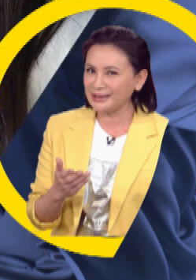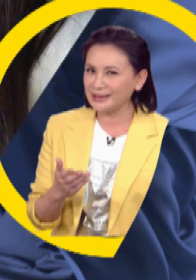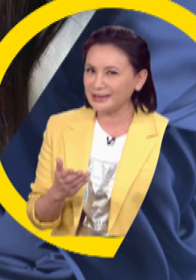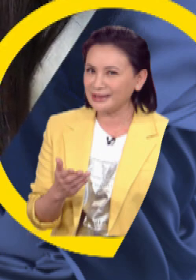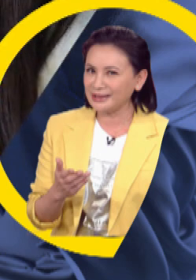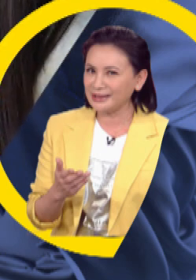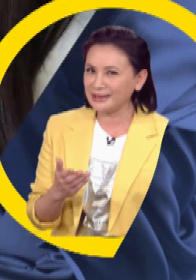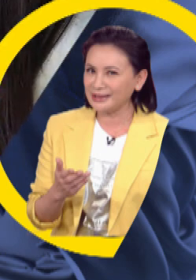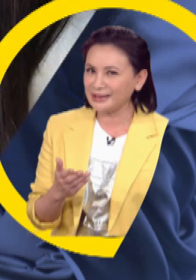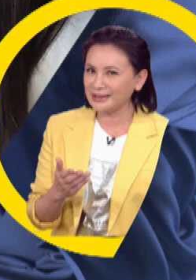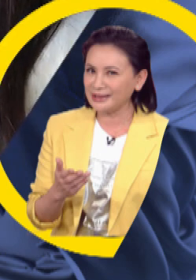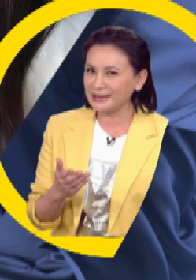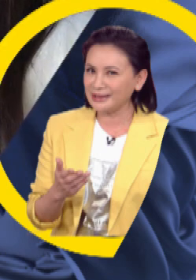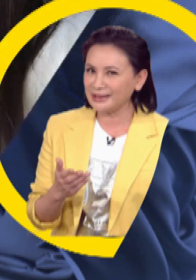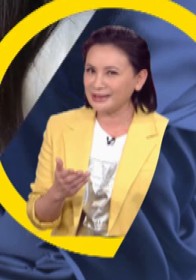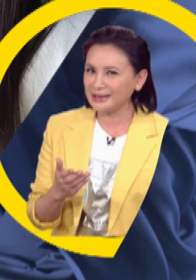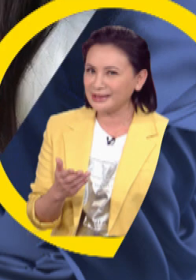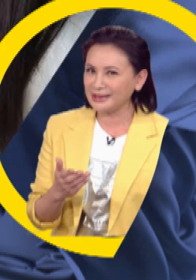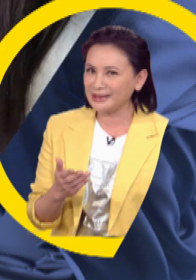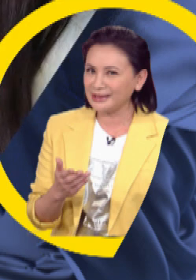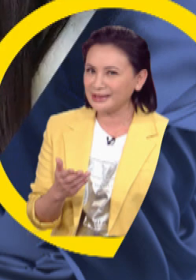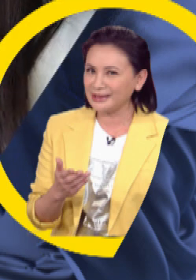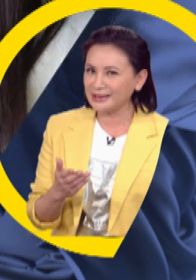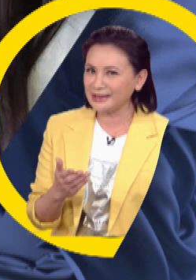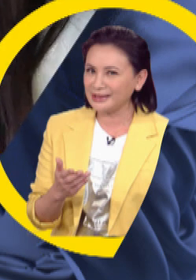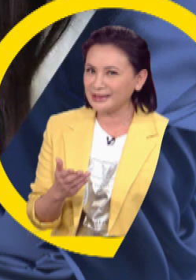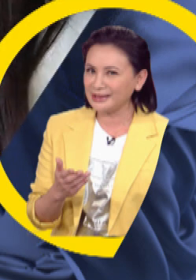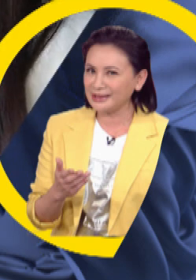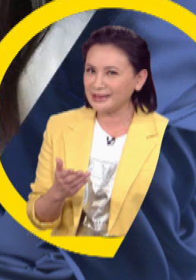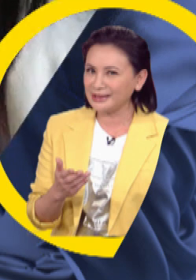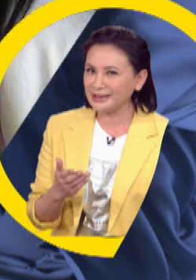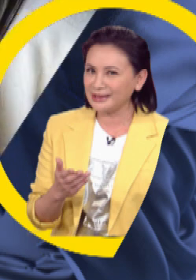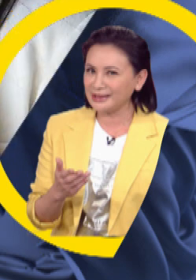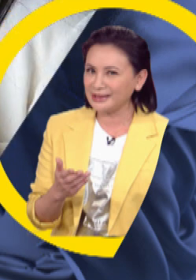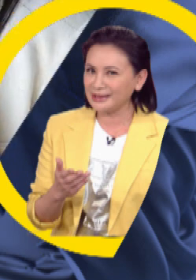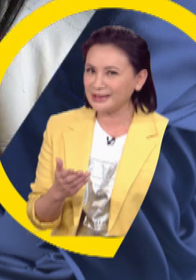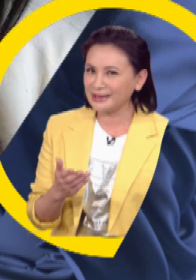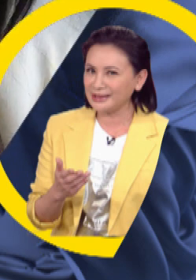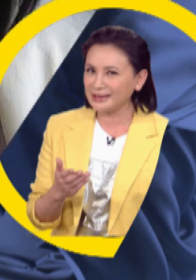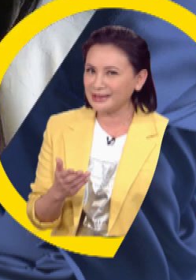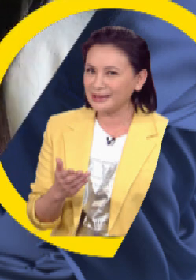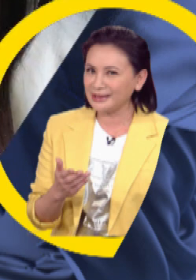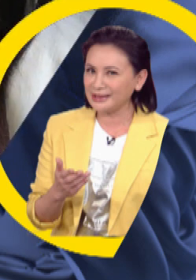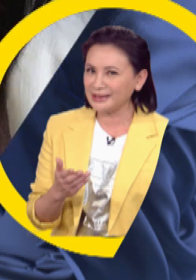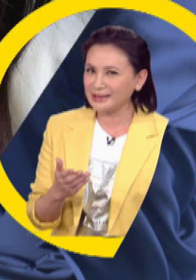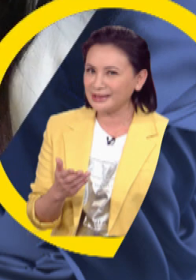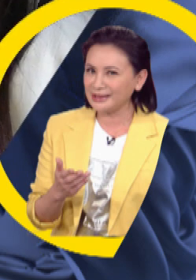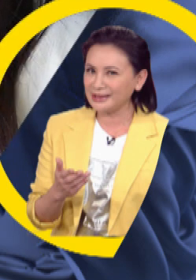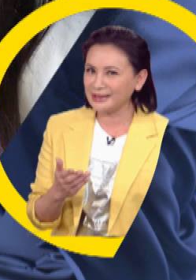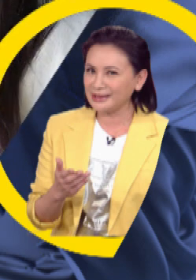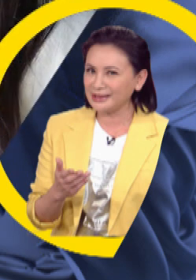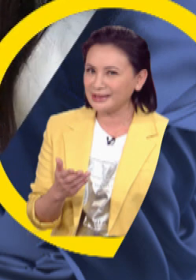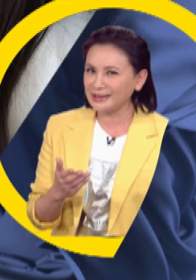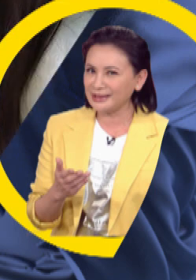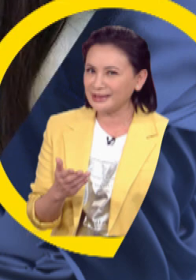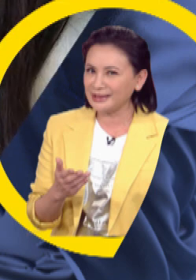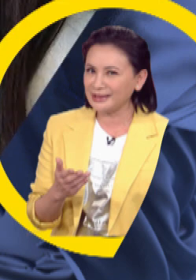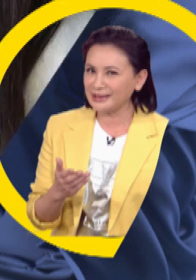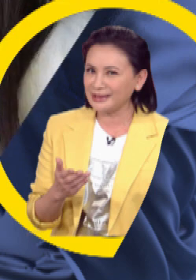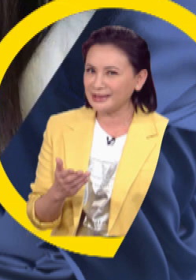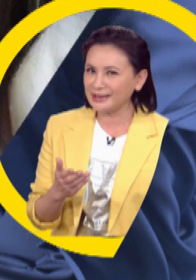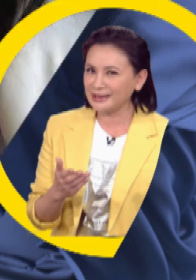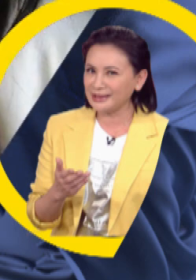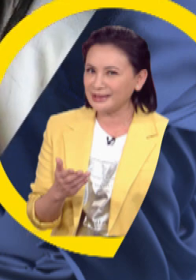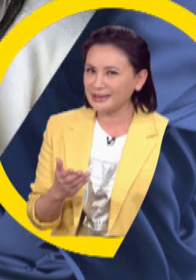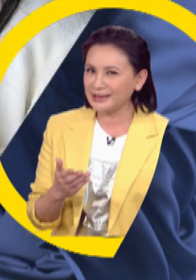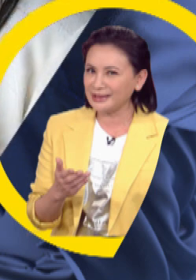们去感受到这些东西。而且我觉得人生的智慧其实都在书里面，所以我是希望提升他们的阅读跟了解国文，其实跟